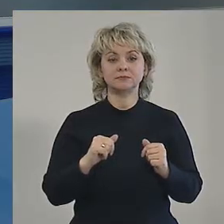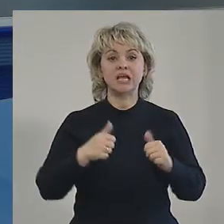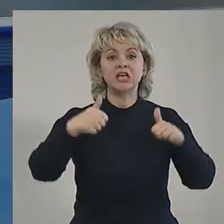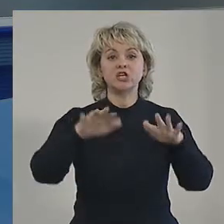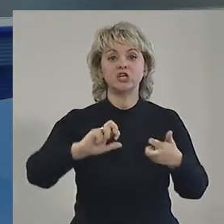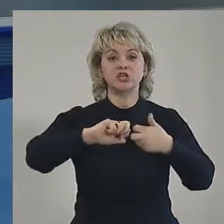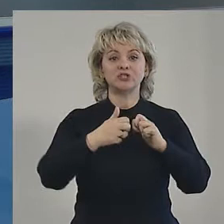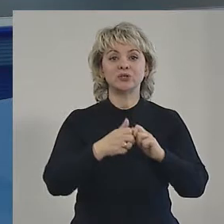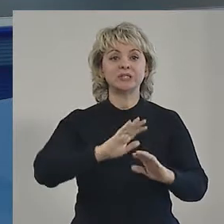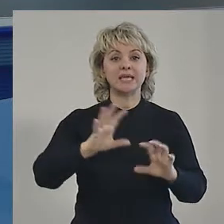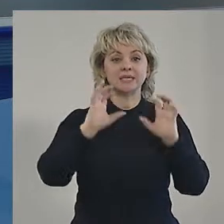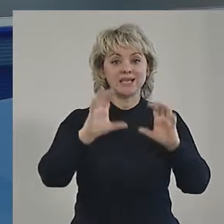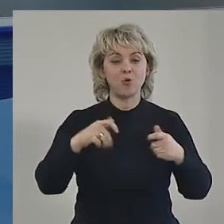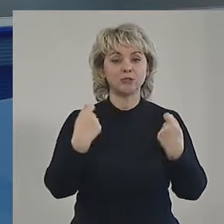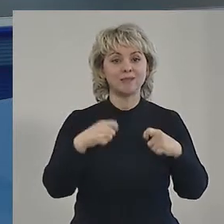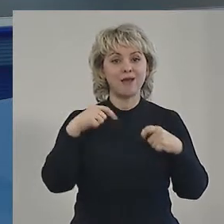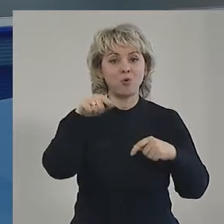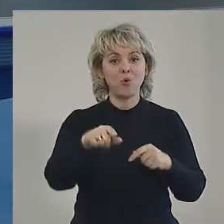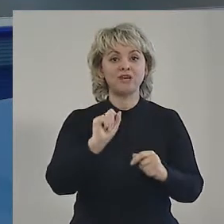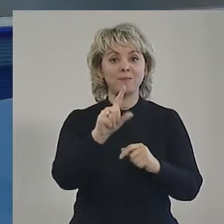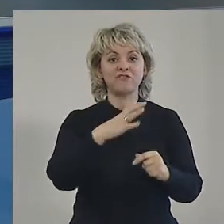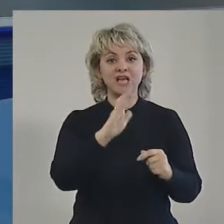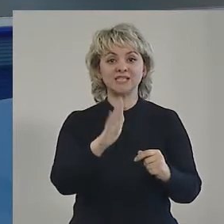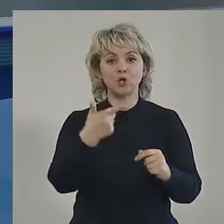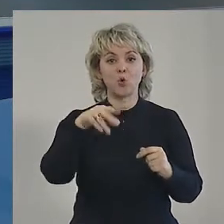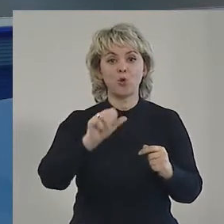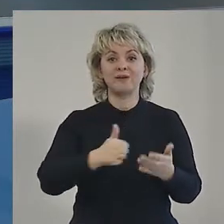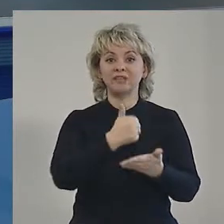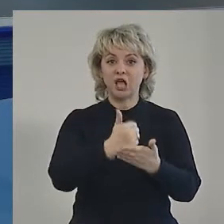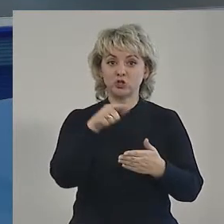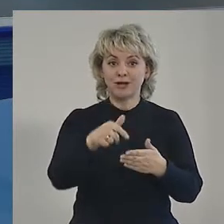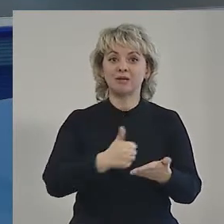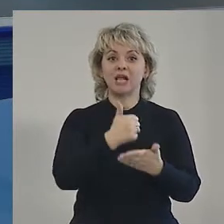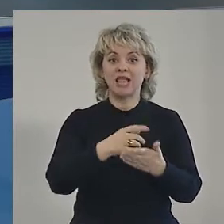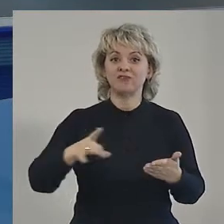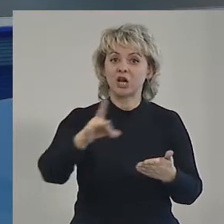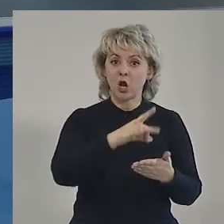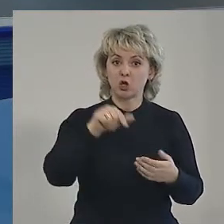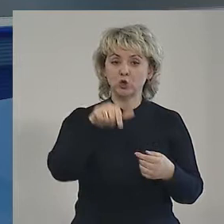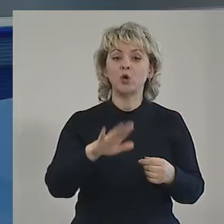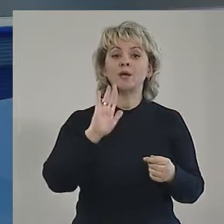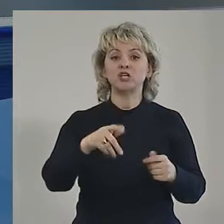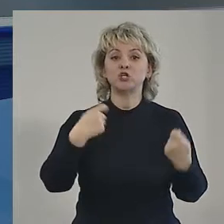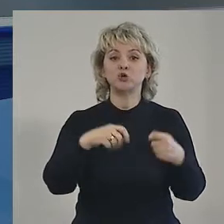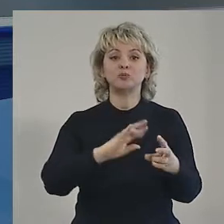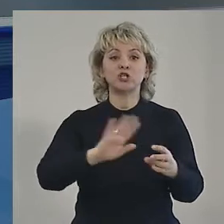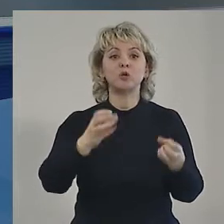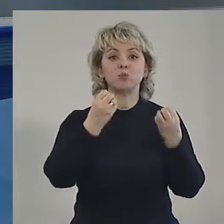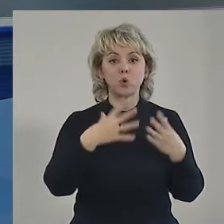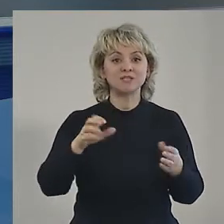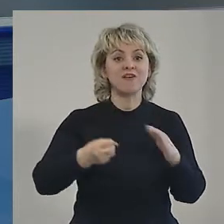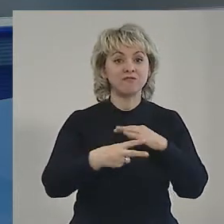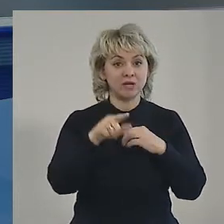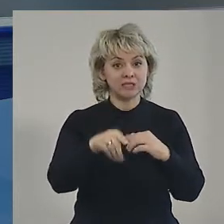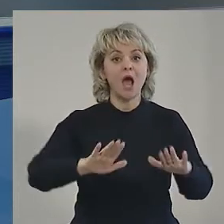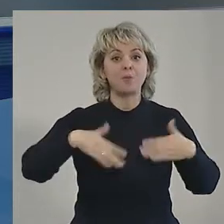Решить проблему с несанкционированной торговлей поручил Василий Голубев градоначальникам и главам районов. Причем продавцов нужно не просто